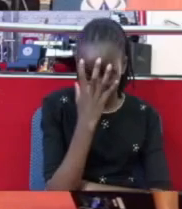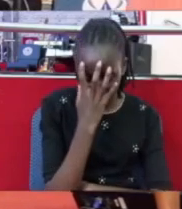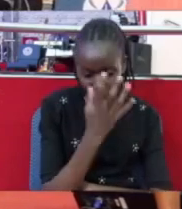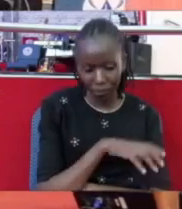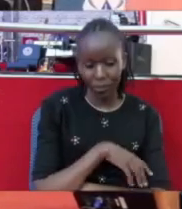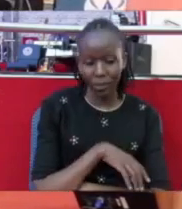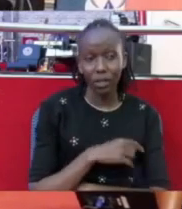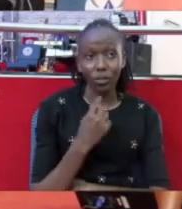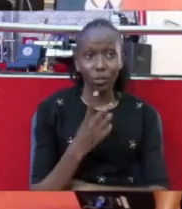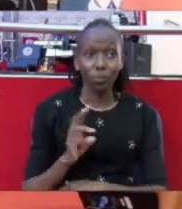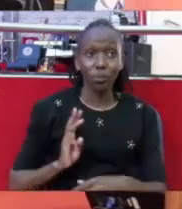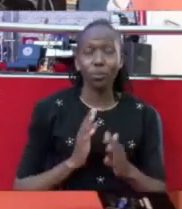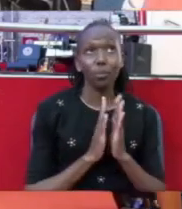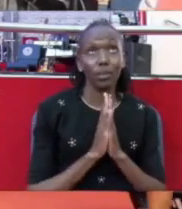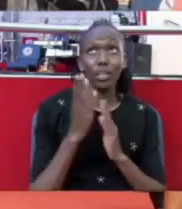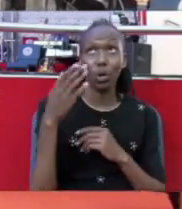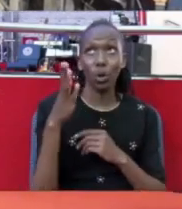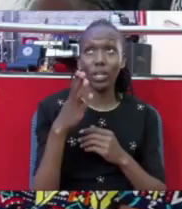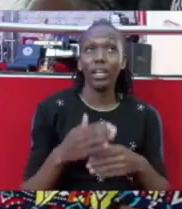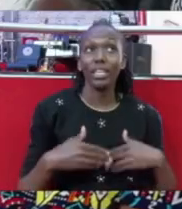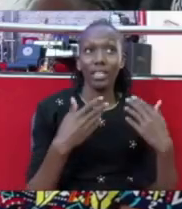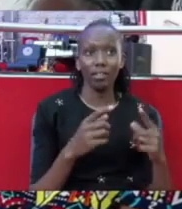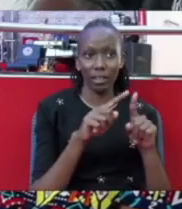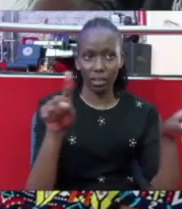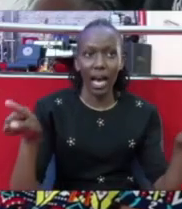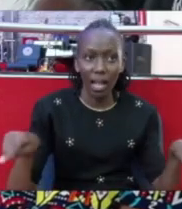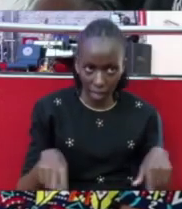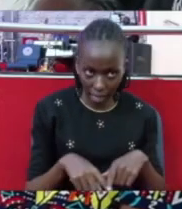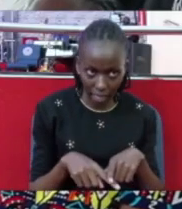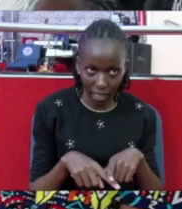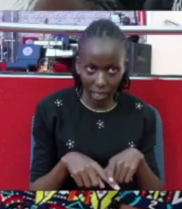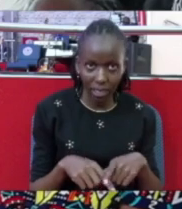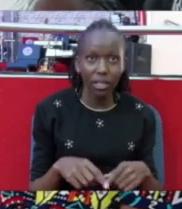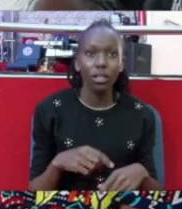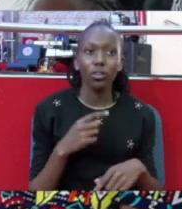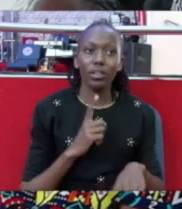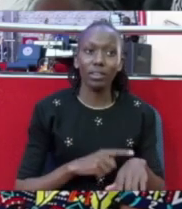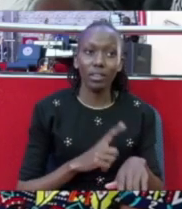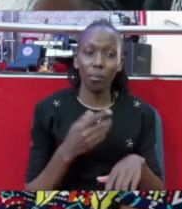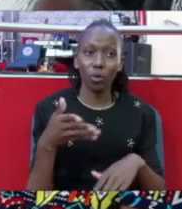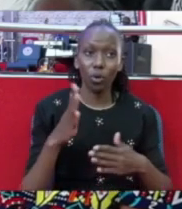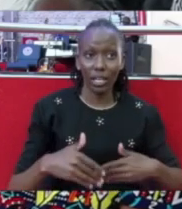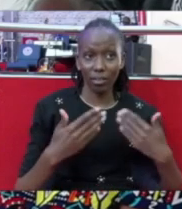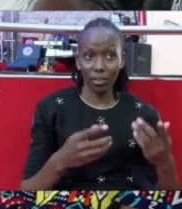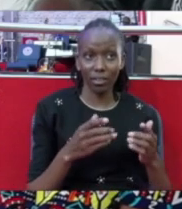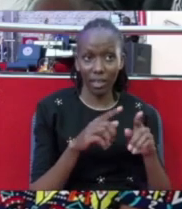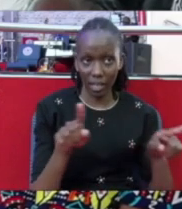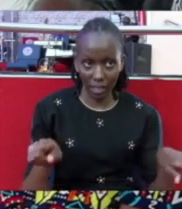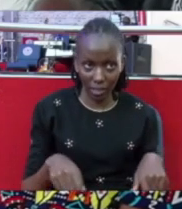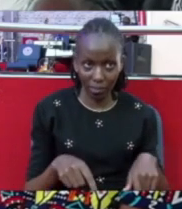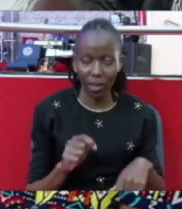akaweze kutupatia shamba. And when the Lord gave us land, na wakati tulipewa, I came to the church and gave a